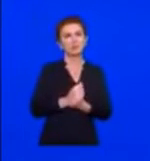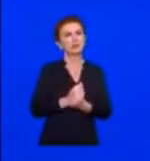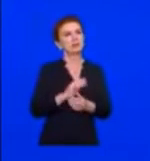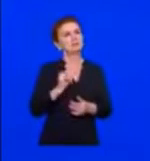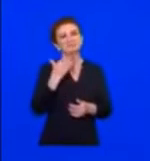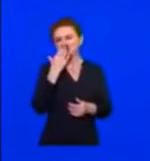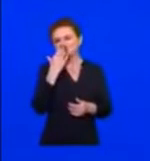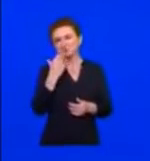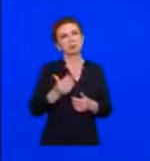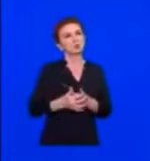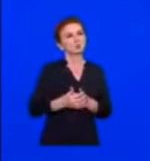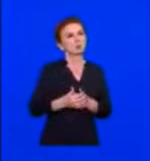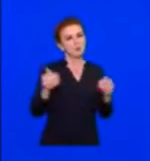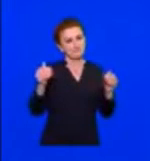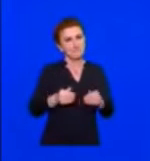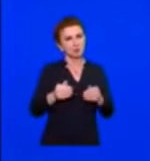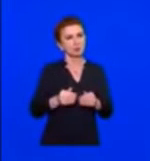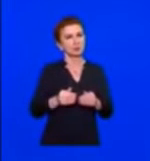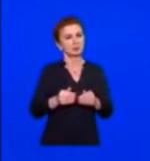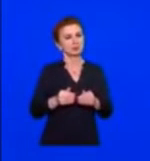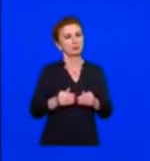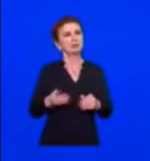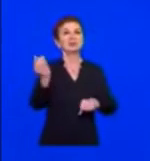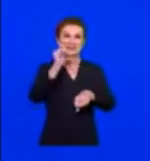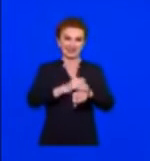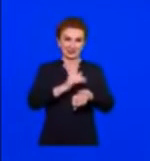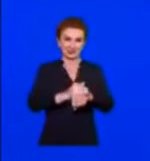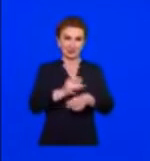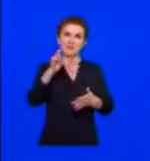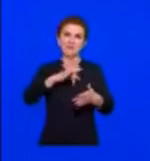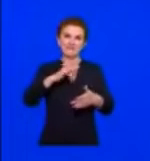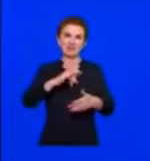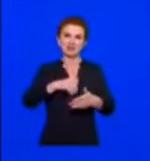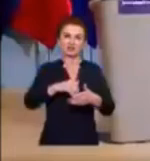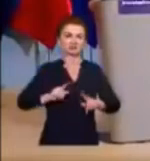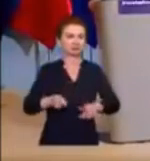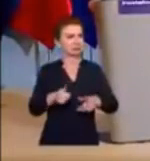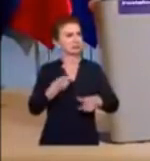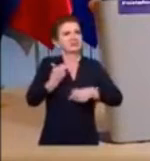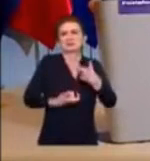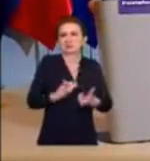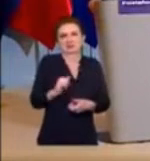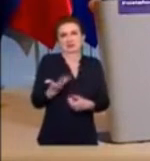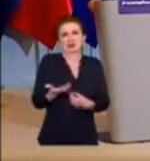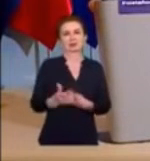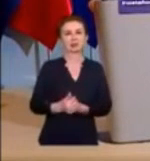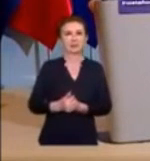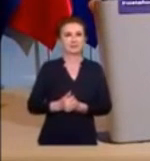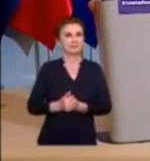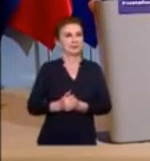w jaki sposób dopuścić ich wewnętrzną organizację dla klientów. Dziękuję bardzo. Proszę, kolejne